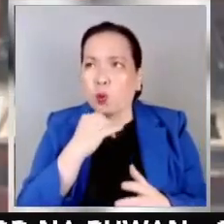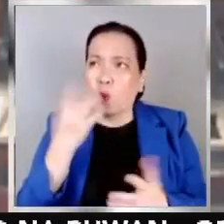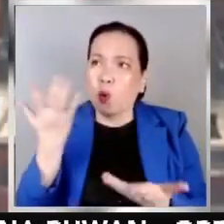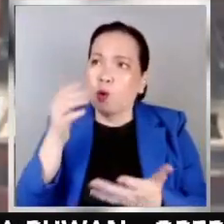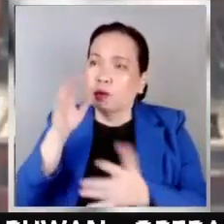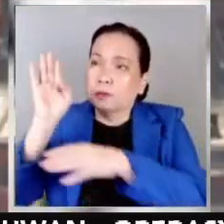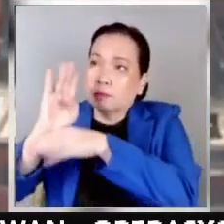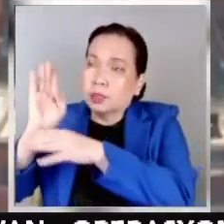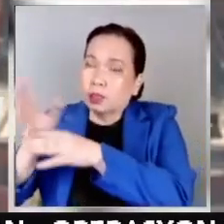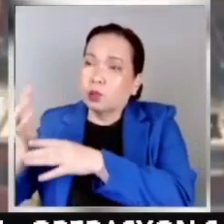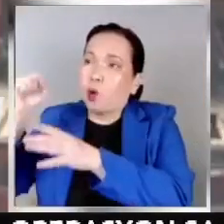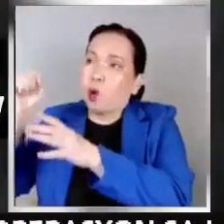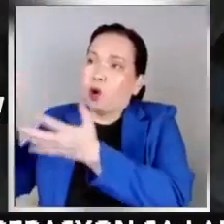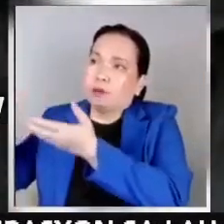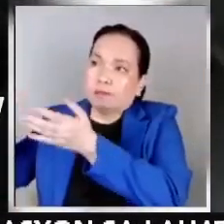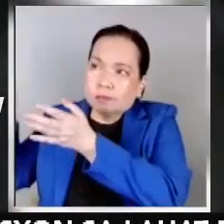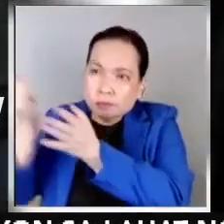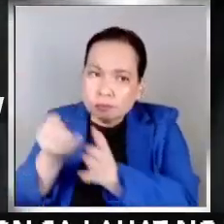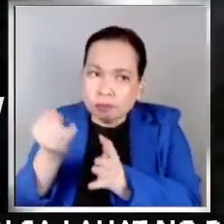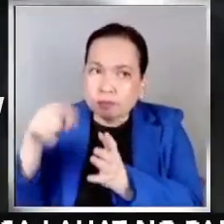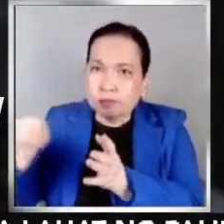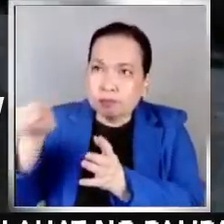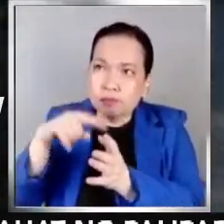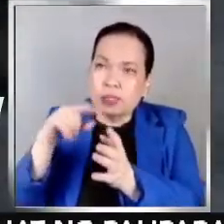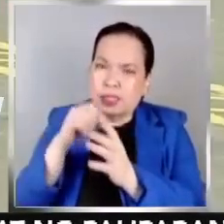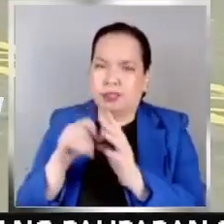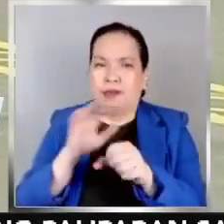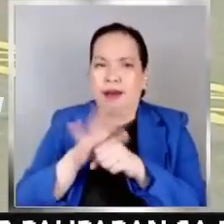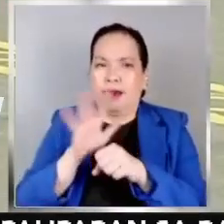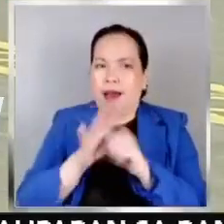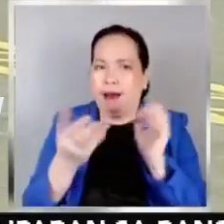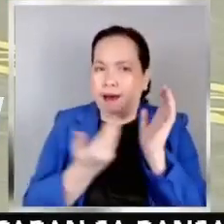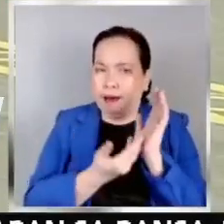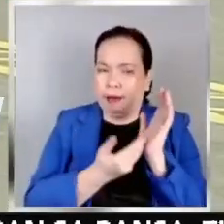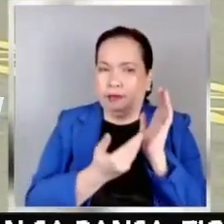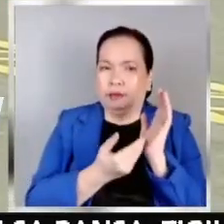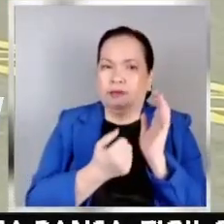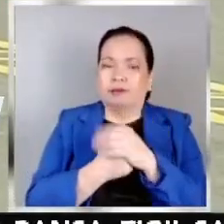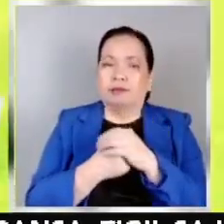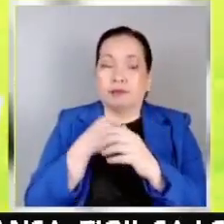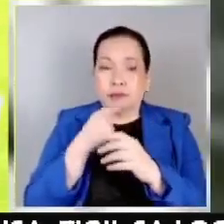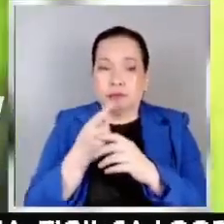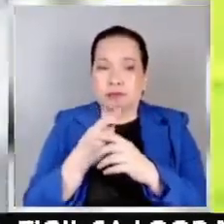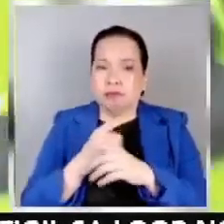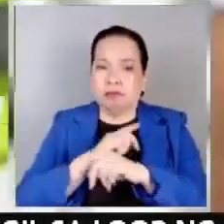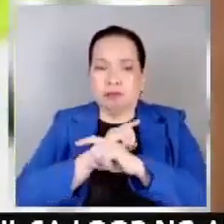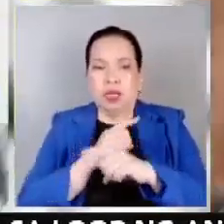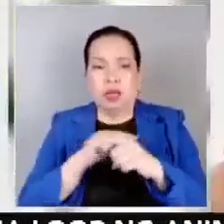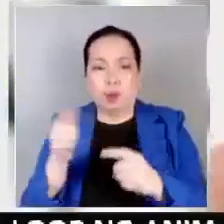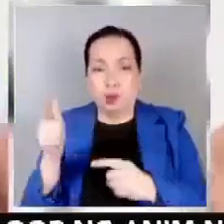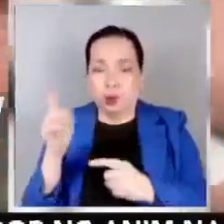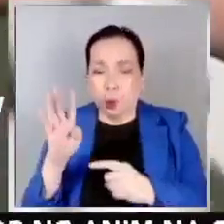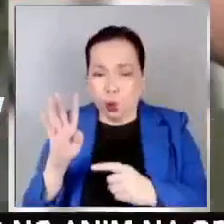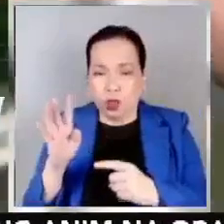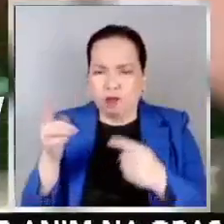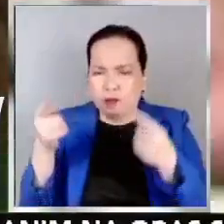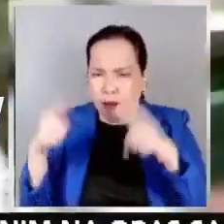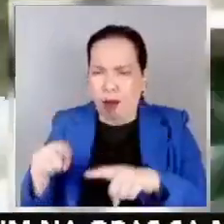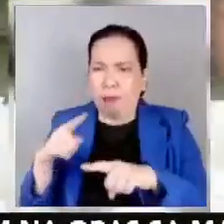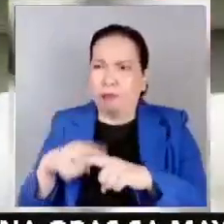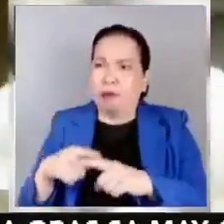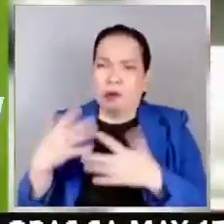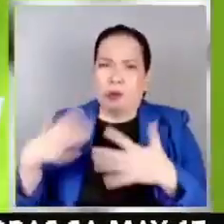korte kung may sapat na batayan. Depensa ng BOC, 24 cases ng large-scale smuggling ang naisampa